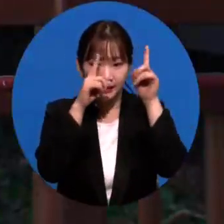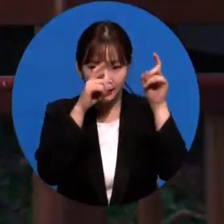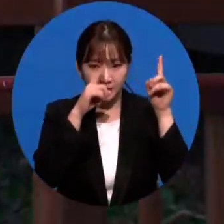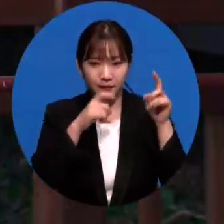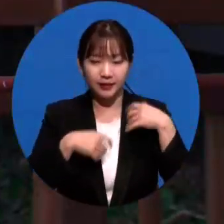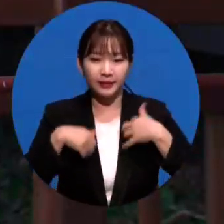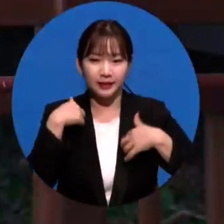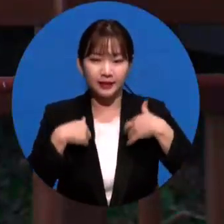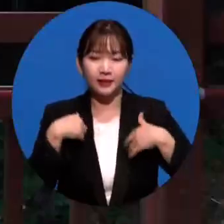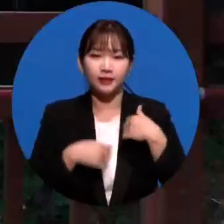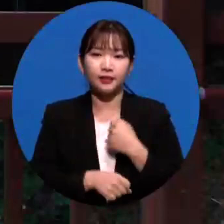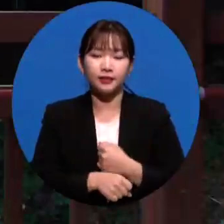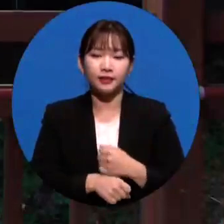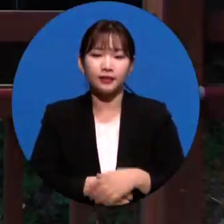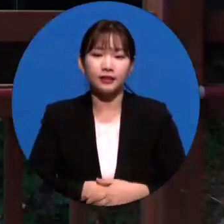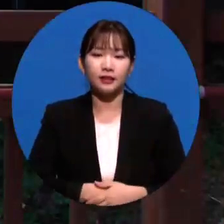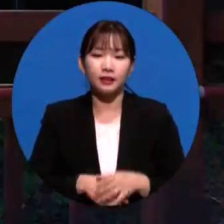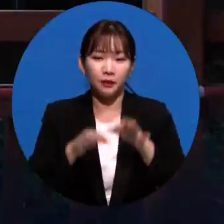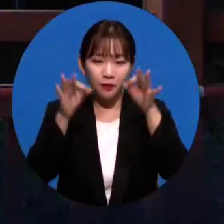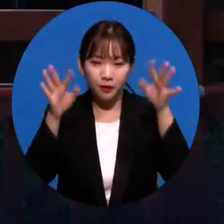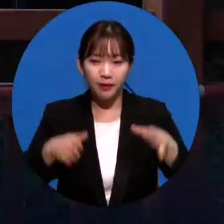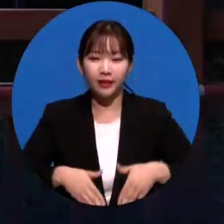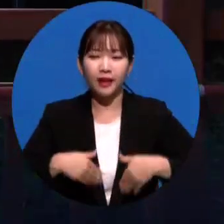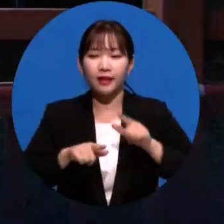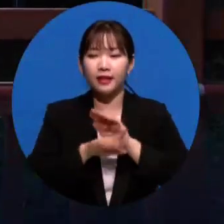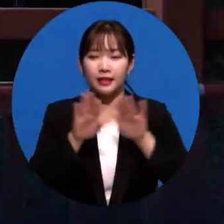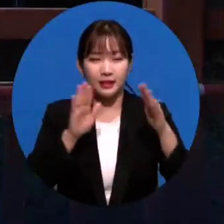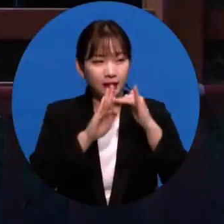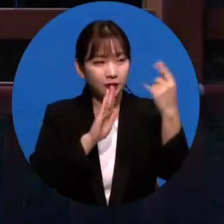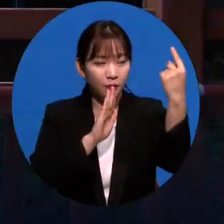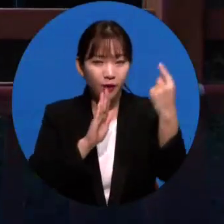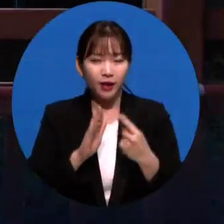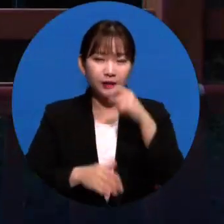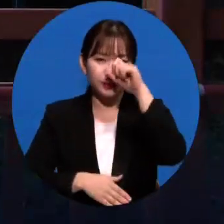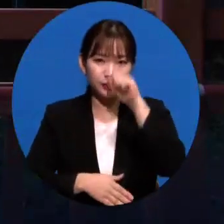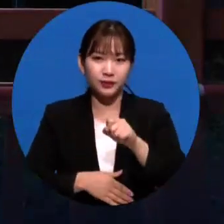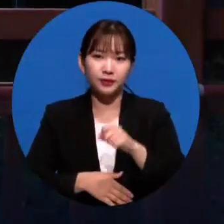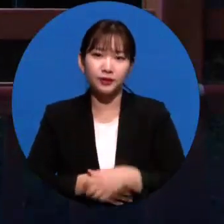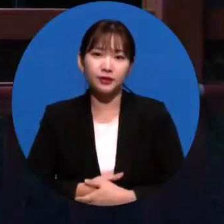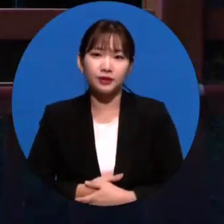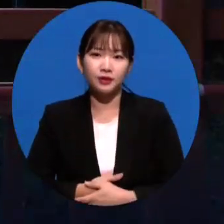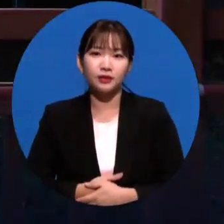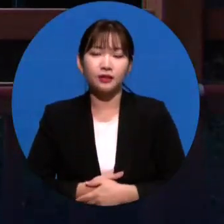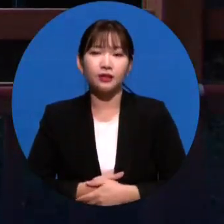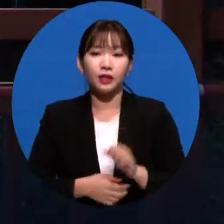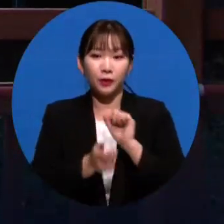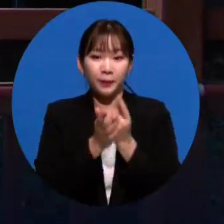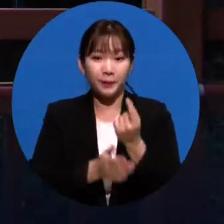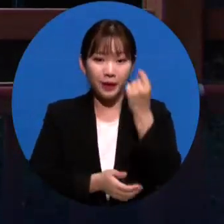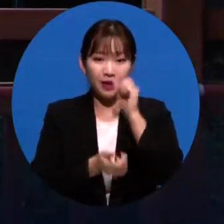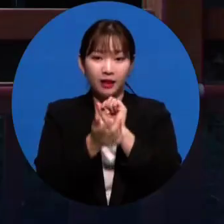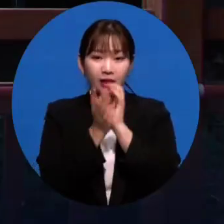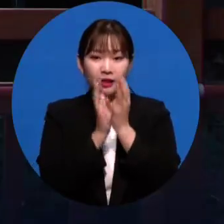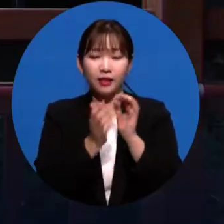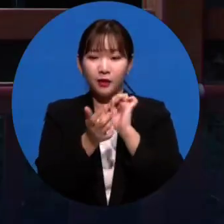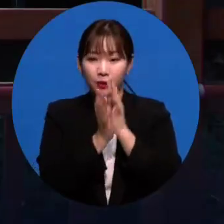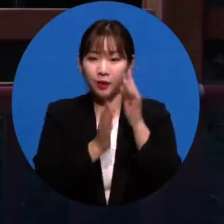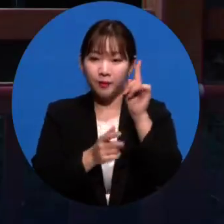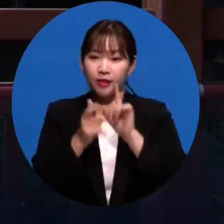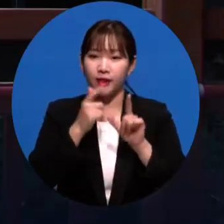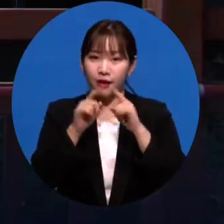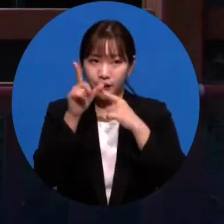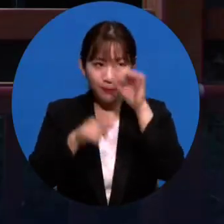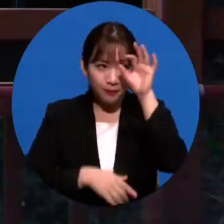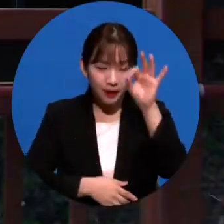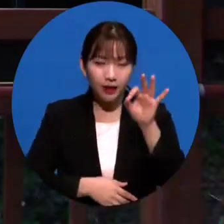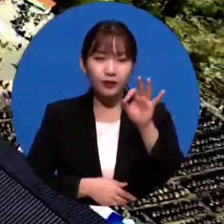담아내며 즐거워합니다. 오랜만에 따뜻한 날씨에 가족들이 나와서요. 좋고요. 또 동백꽃이 일찍 펴서 꽃이라도 한번 1월 달에